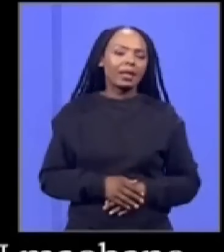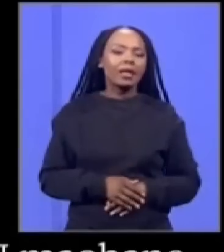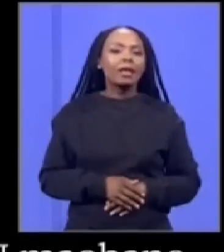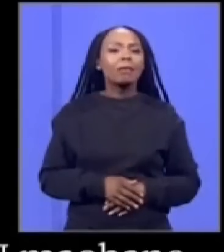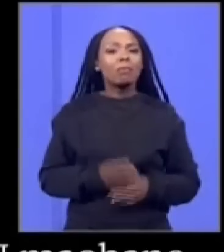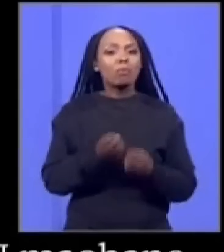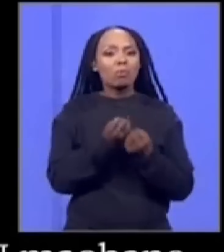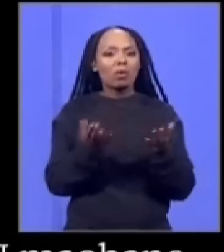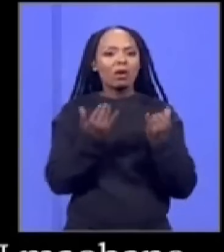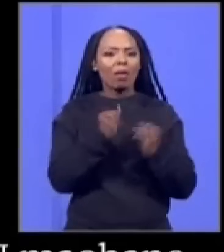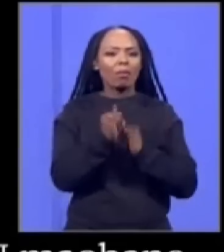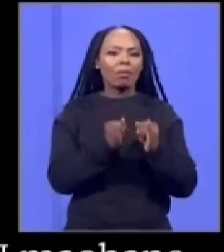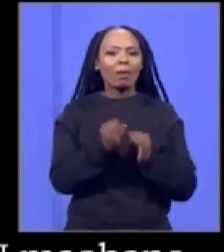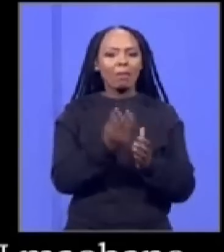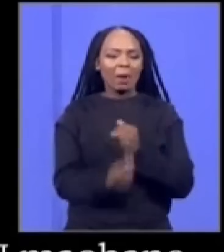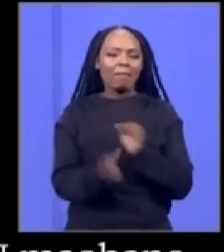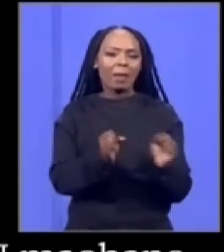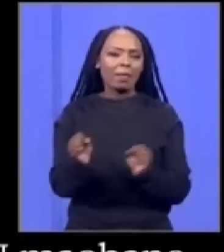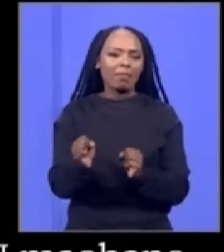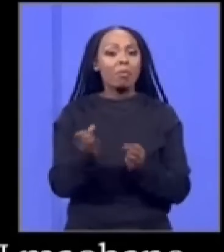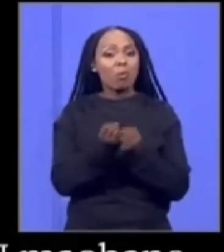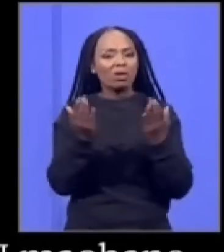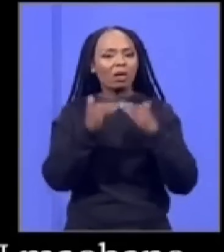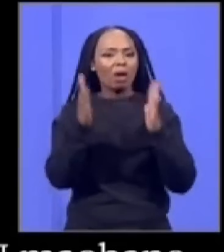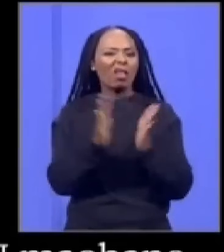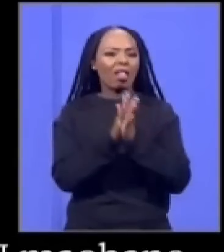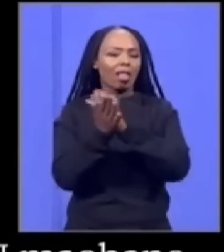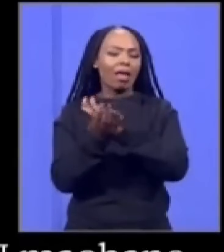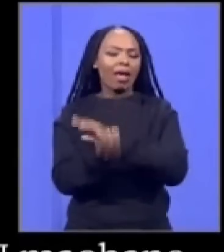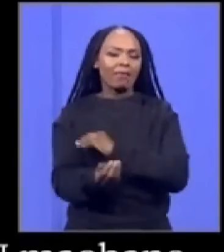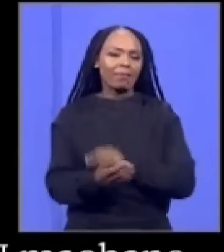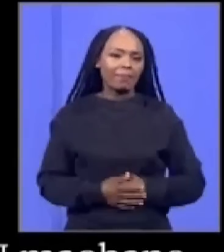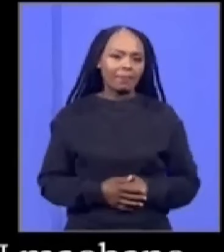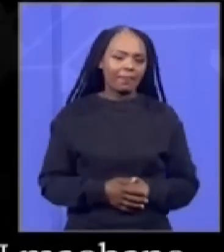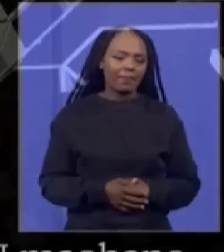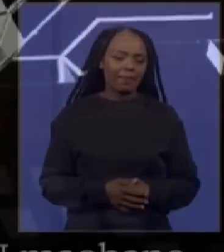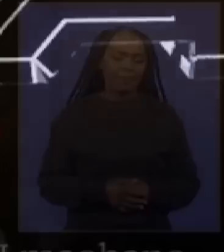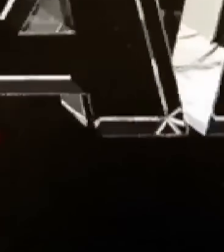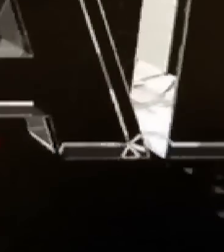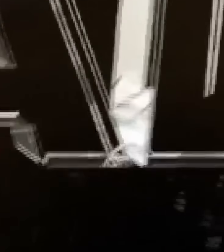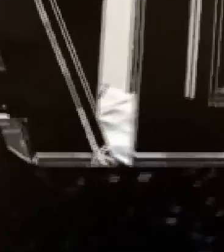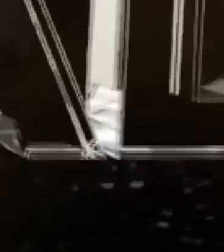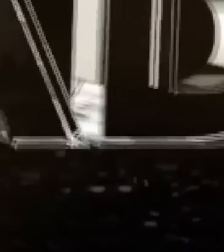ba 11 ba ntse ba nyametse matlo a mangata ho tlalewa a senyehile sebakeng sena.